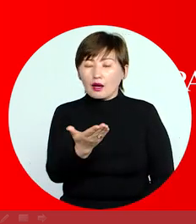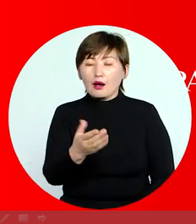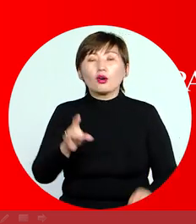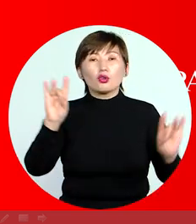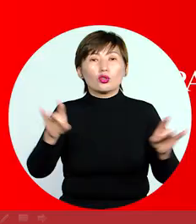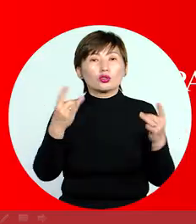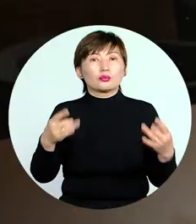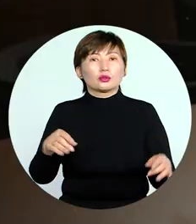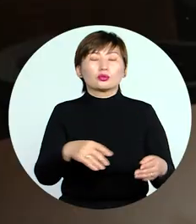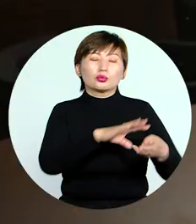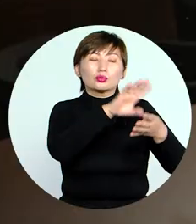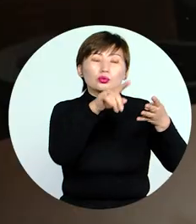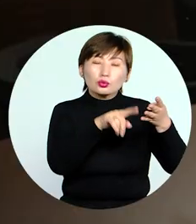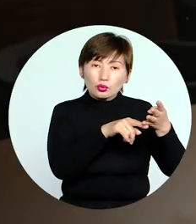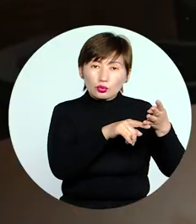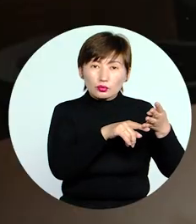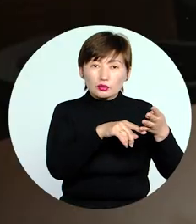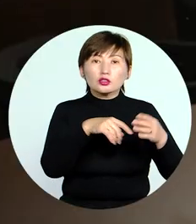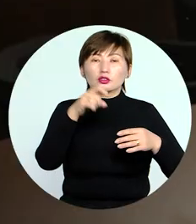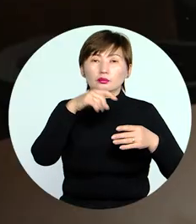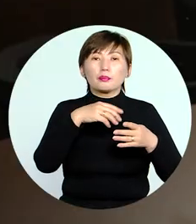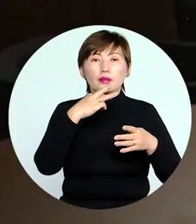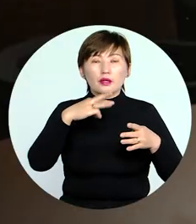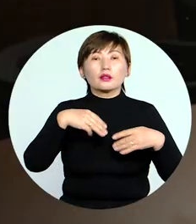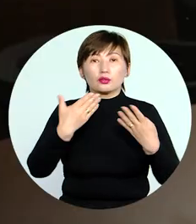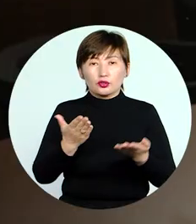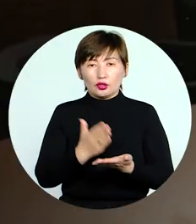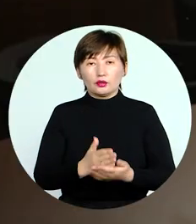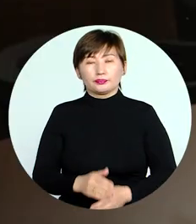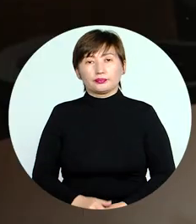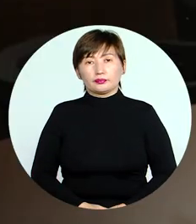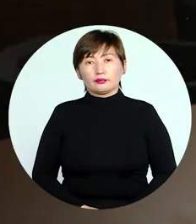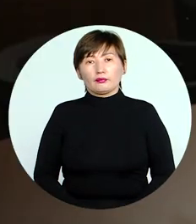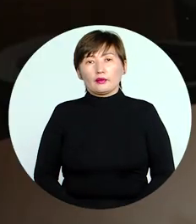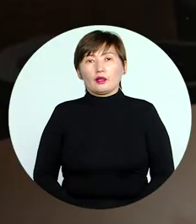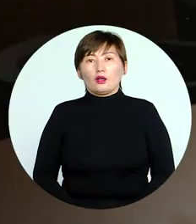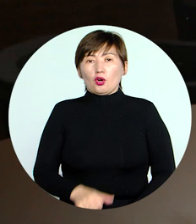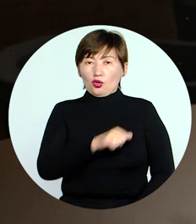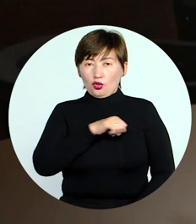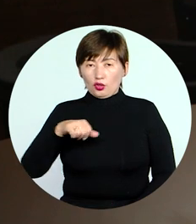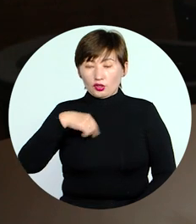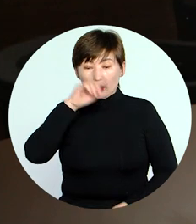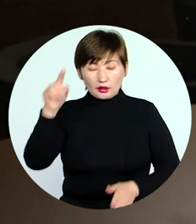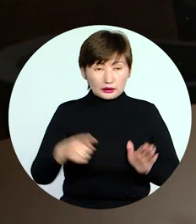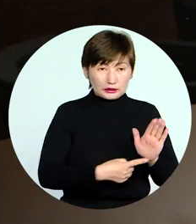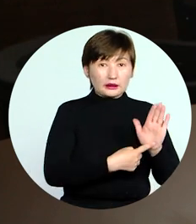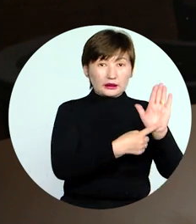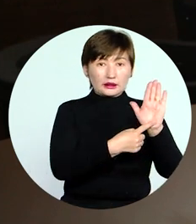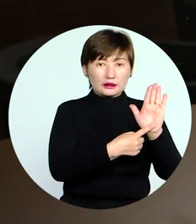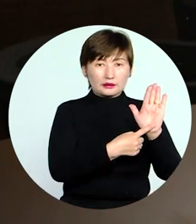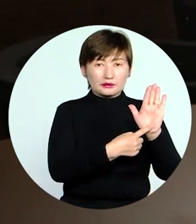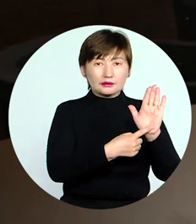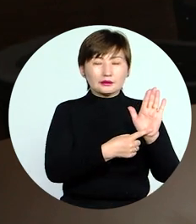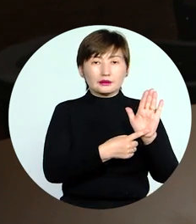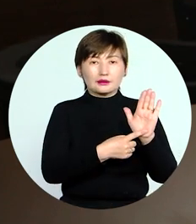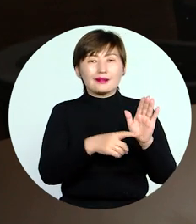гэсэн. Ийм дөрвөн гаргалгаагаар бол өнөөдрийнхөө мэдээлэл өгье гэж бодож байна. Тэгэхээр өөрийгөө илэрхийлэх гарц гэхлээр одоо энийг одоо